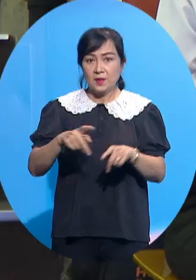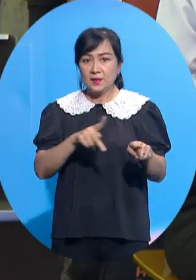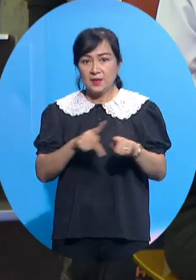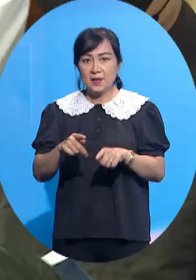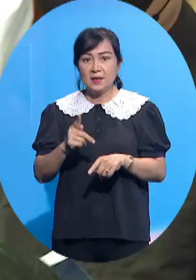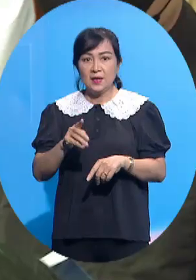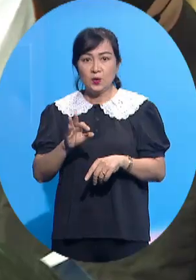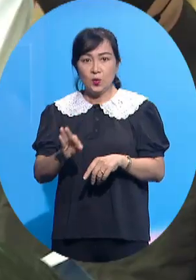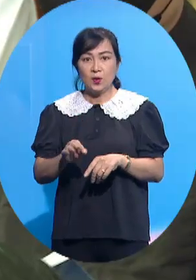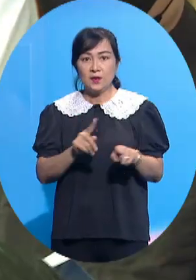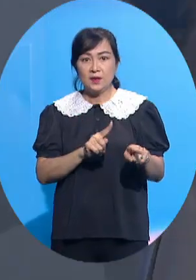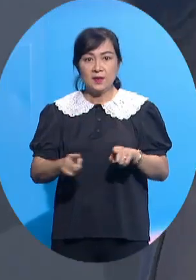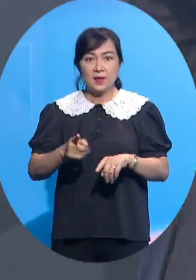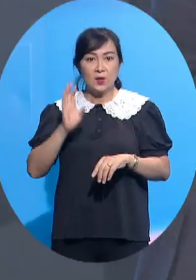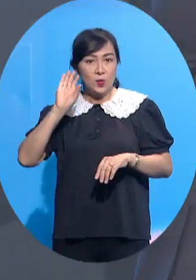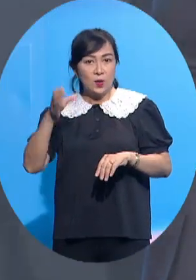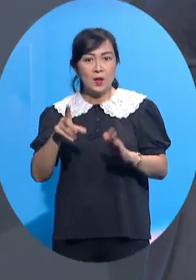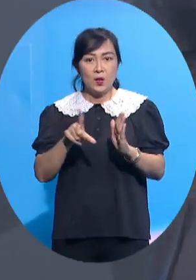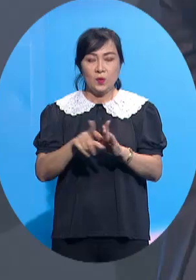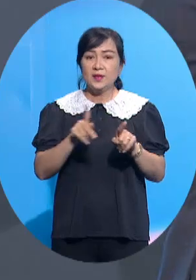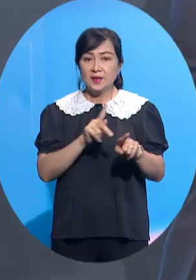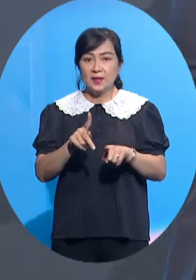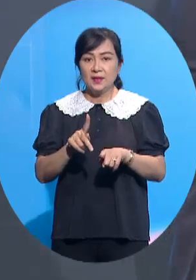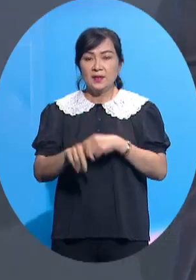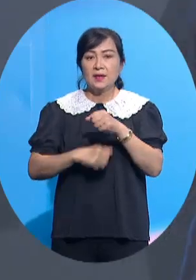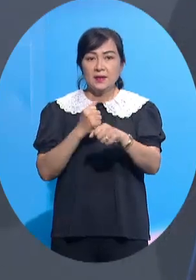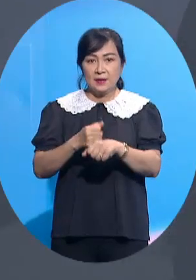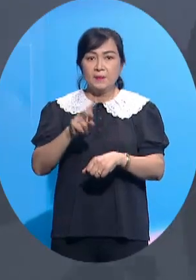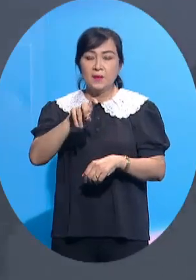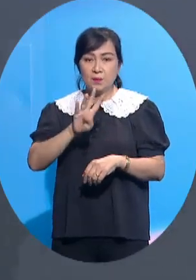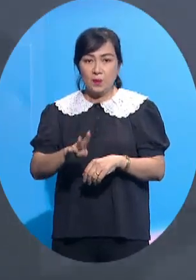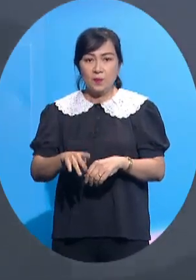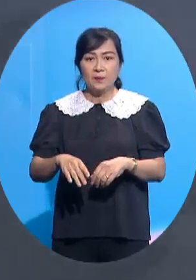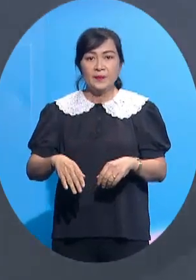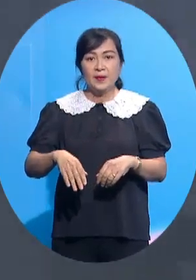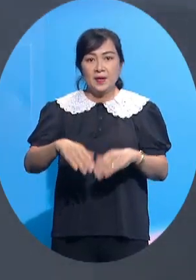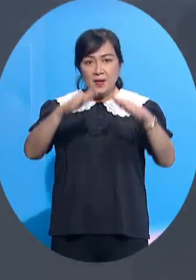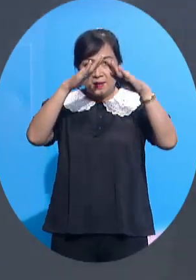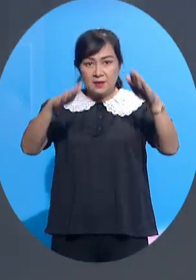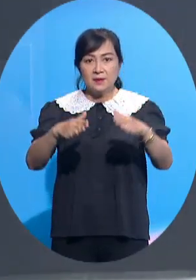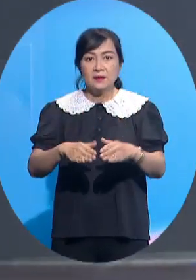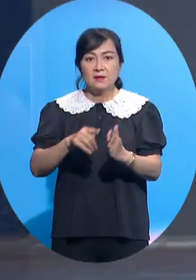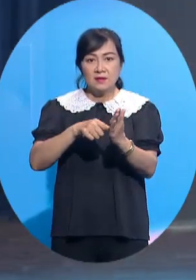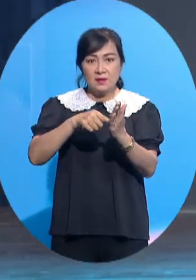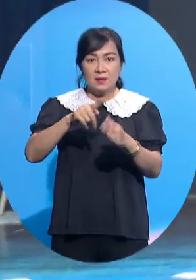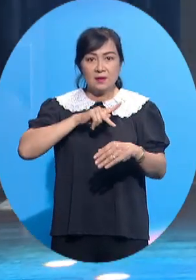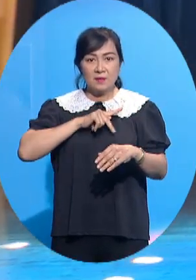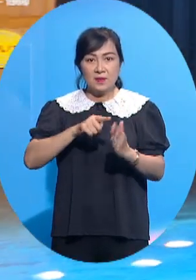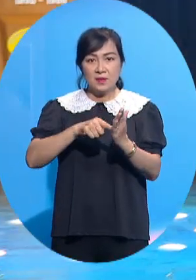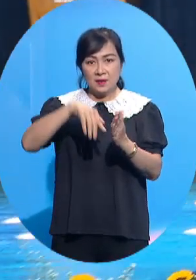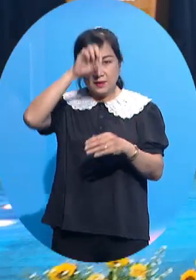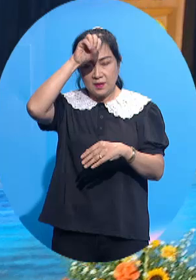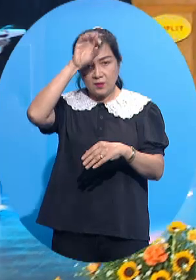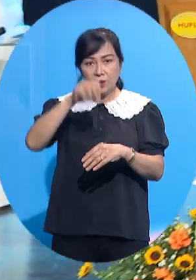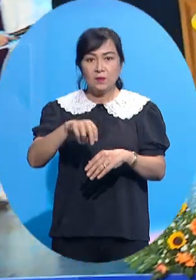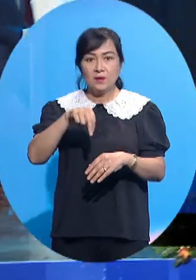quản trị kinh doanh, kế toán, kinh doanh quốc tế và luật kinh tế. Năm 2024, Hufflick tiếp tục đạt chuẩn kiểm định chất lượng giáo